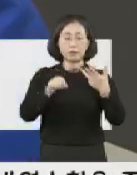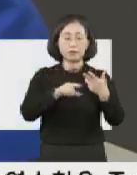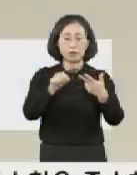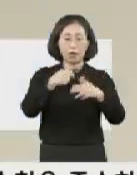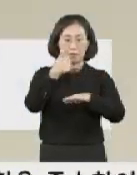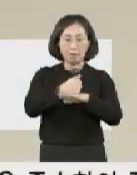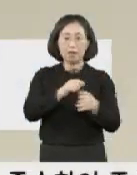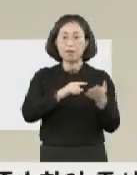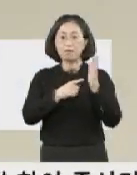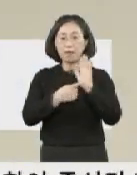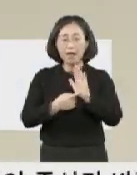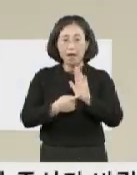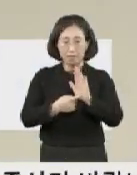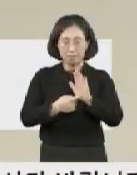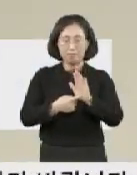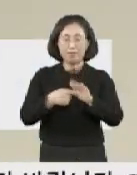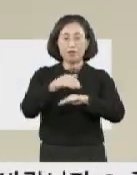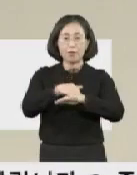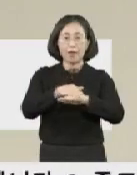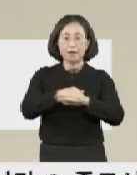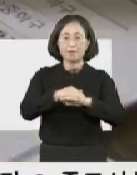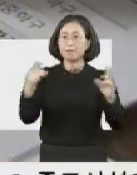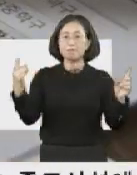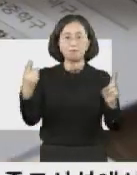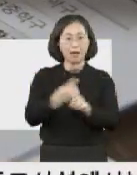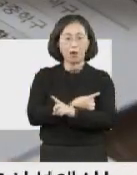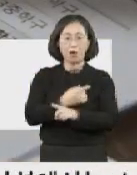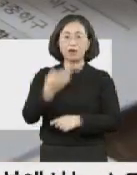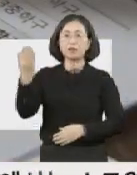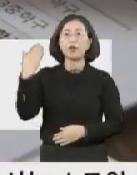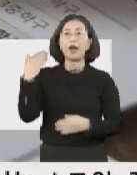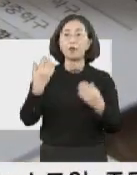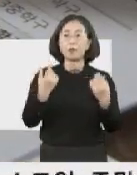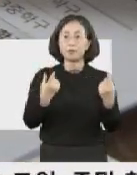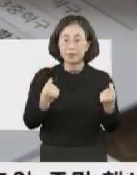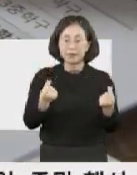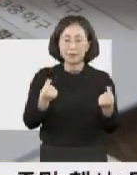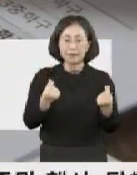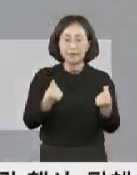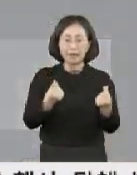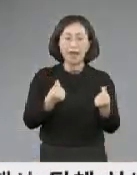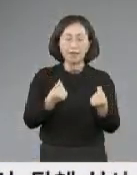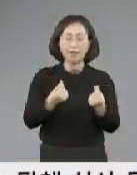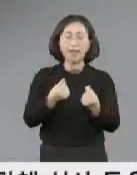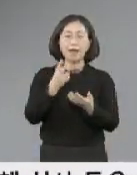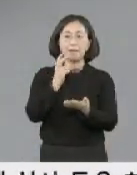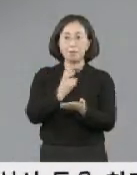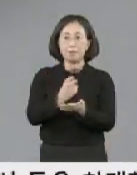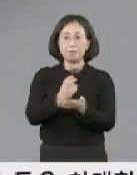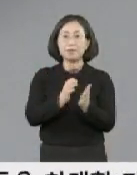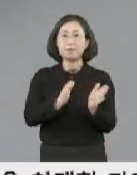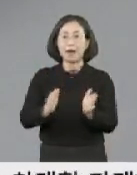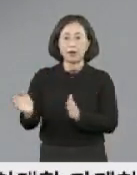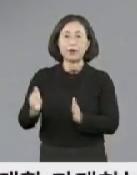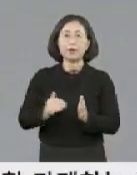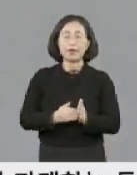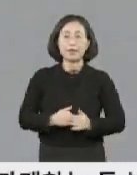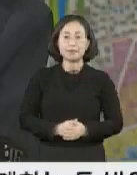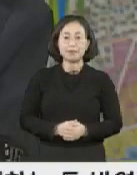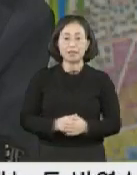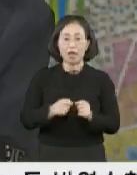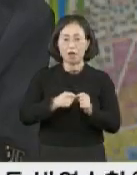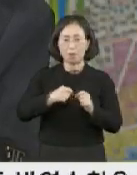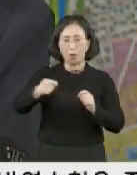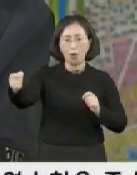말에 발표한 행정 예고를 전면 수정해 종전과 별 차이가 없는 배정 방식을 새로 마련했습니다.